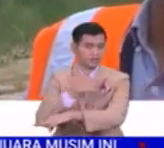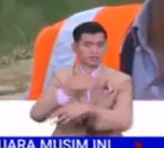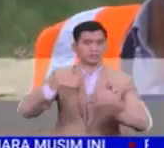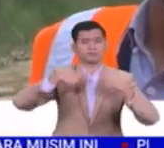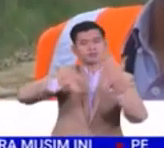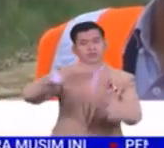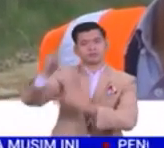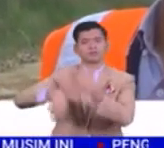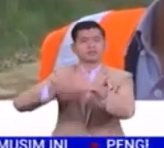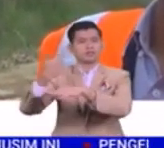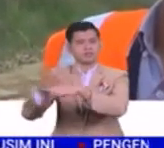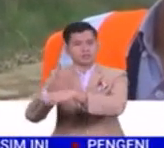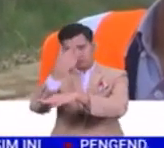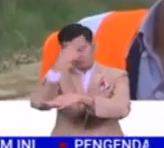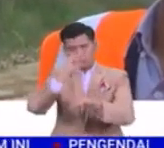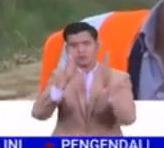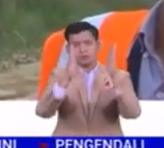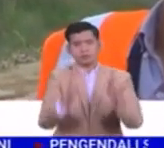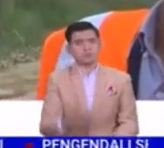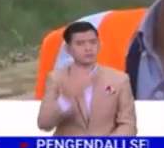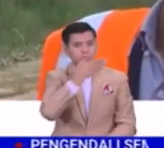PLKI. Memang kita ambil